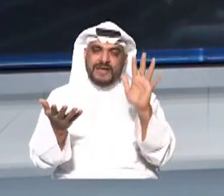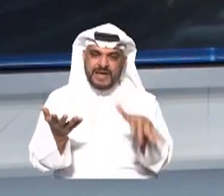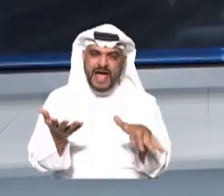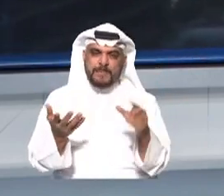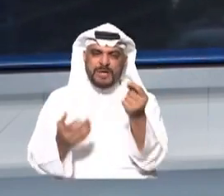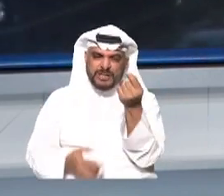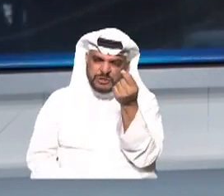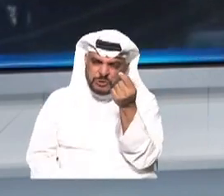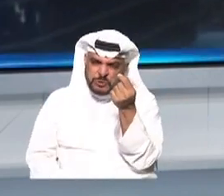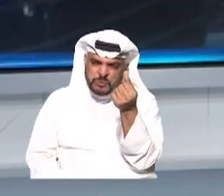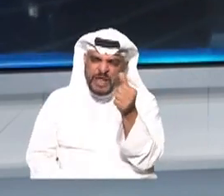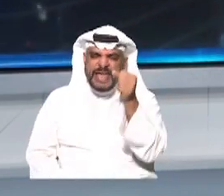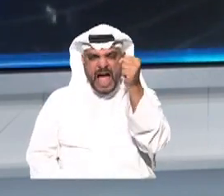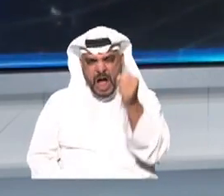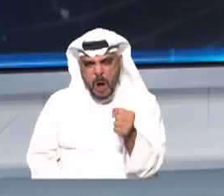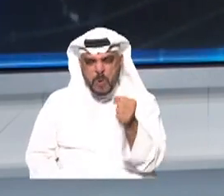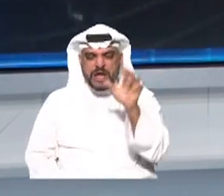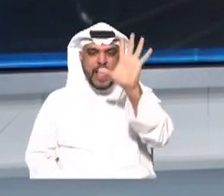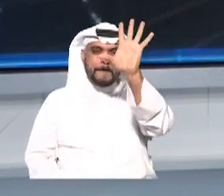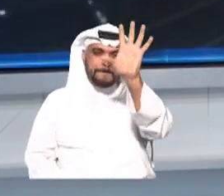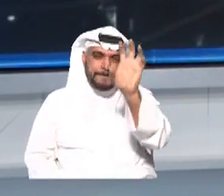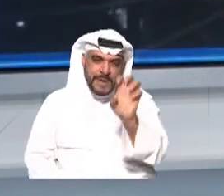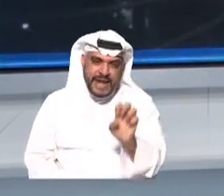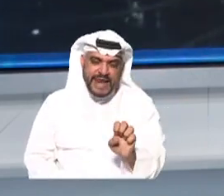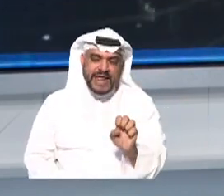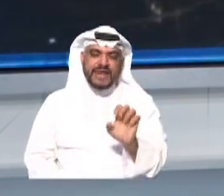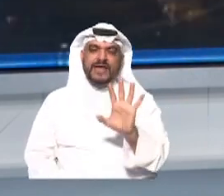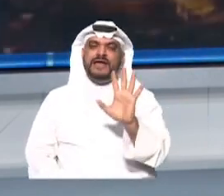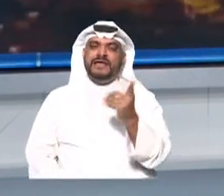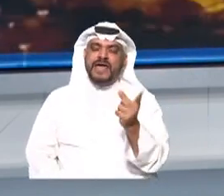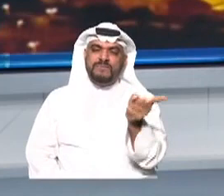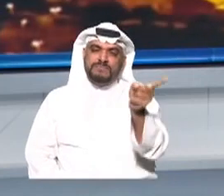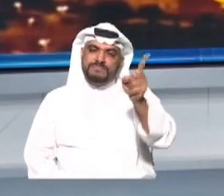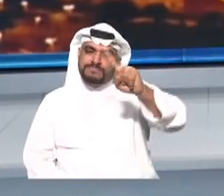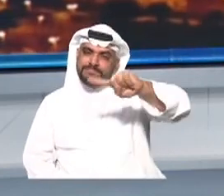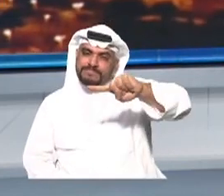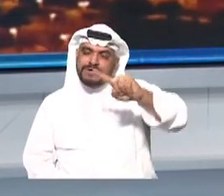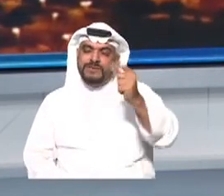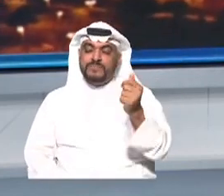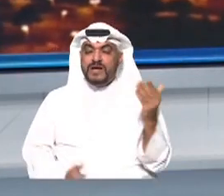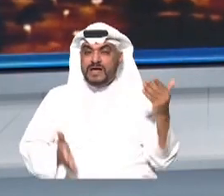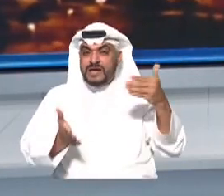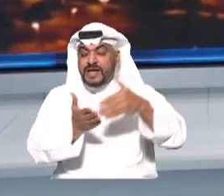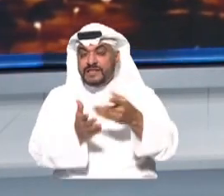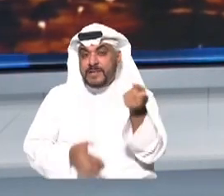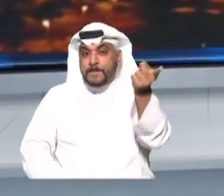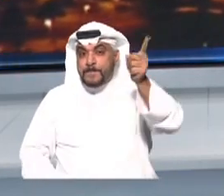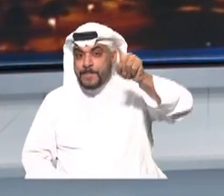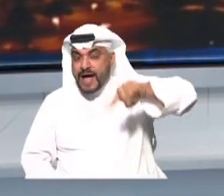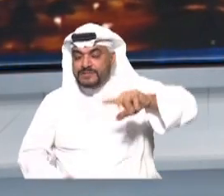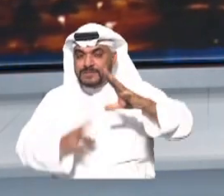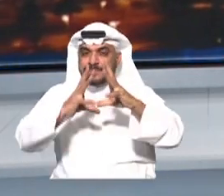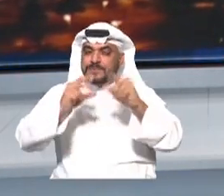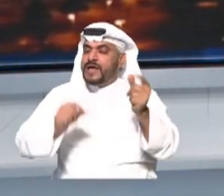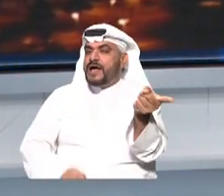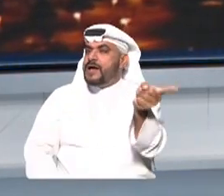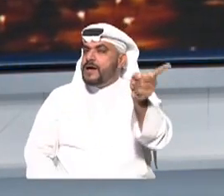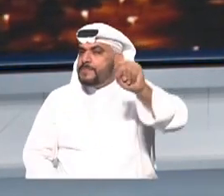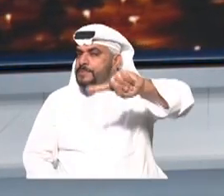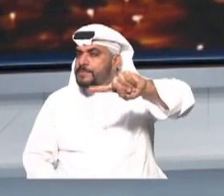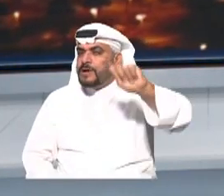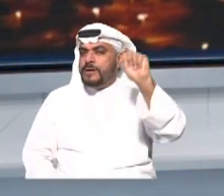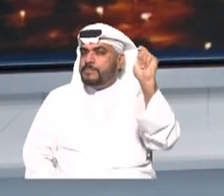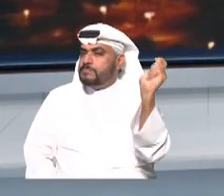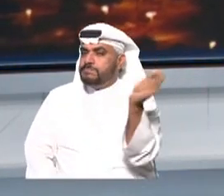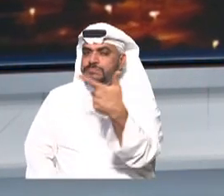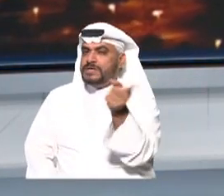على فترات خلال هذه الليلة، وقد يستمر أيضا نشاطها على فترات حتى نهاية نهار يوم الغد. قد تصل سرعة الرياح أحيانا ما